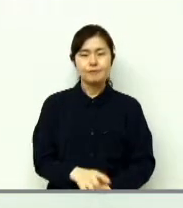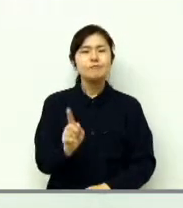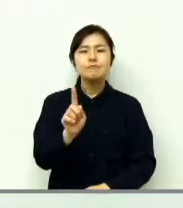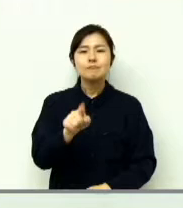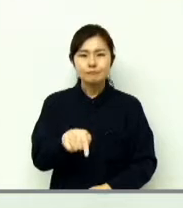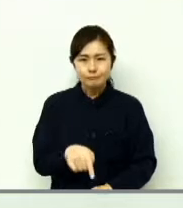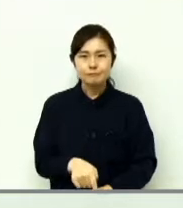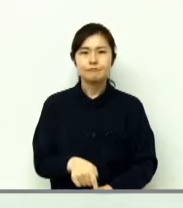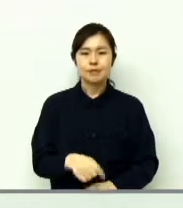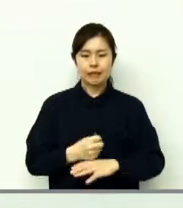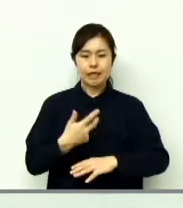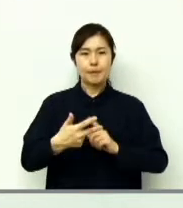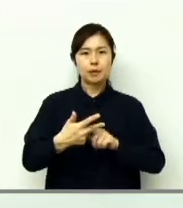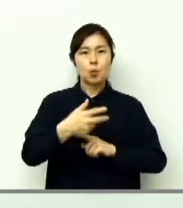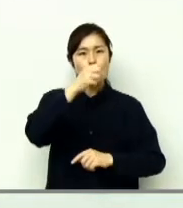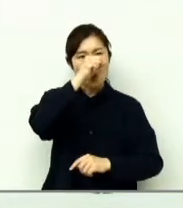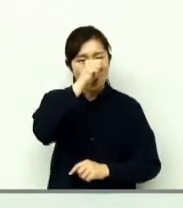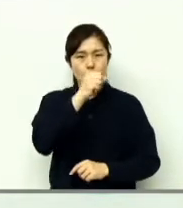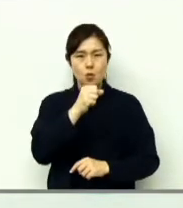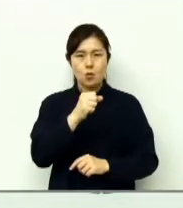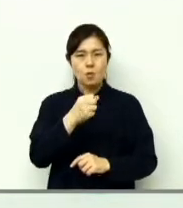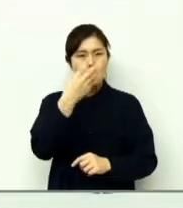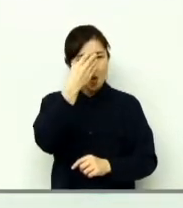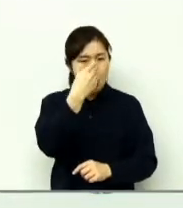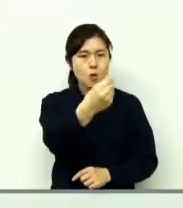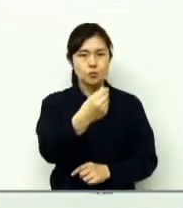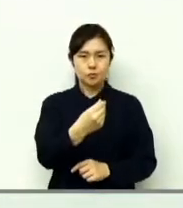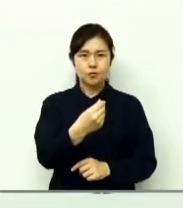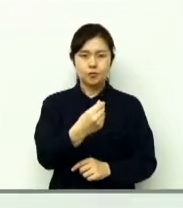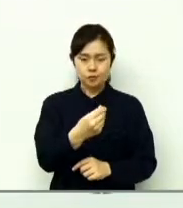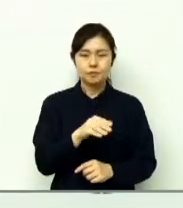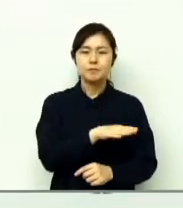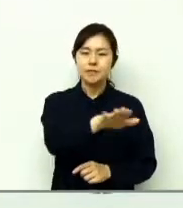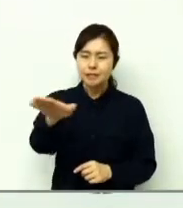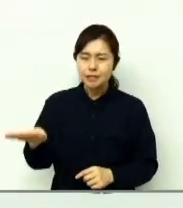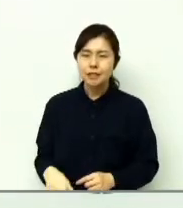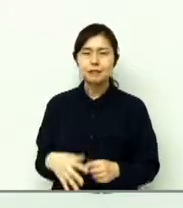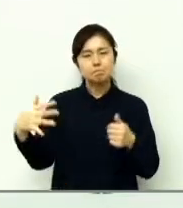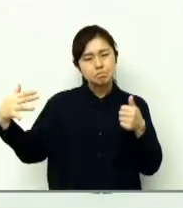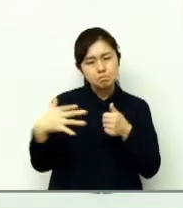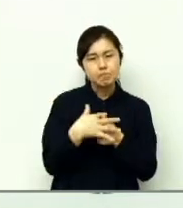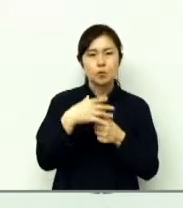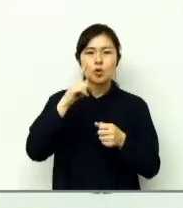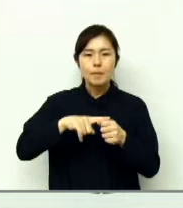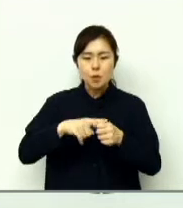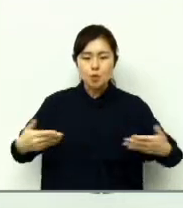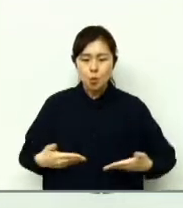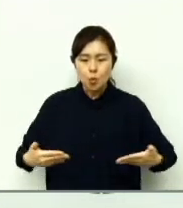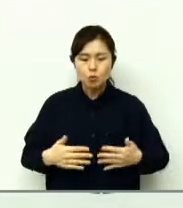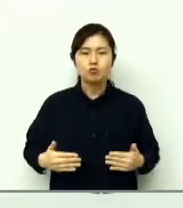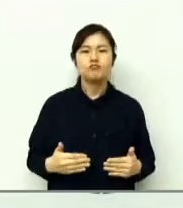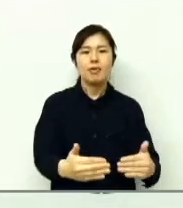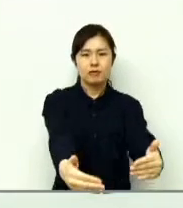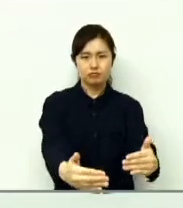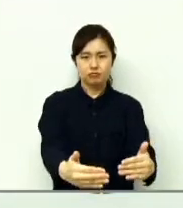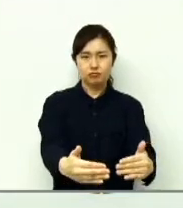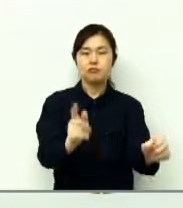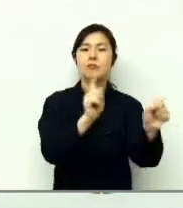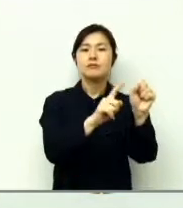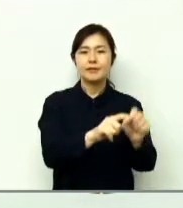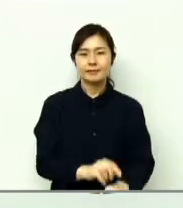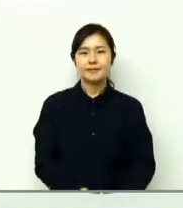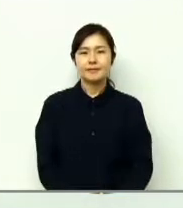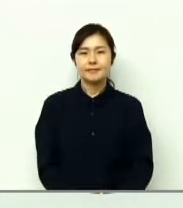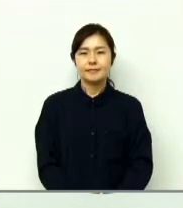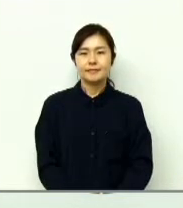れる都市を実現をしていくための事業を推進していくというものでございます。これは東